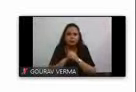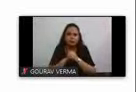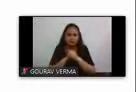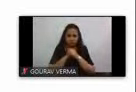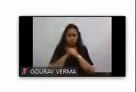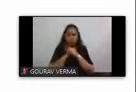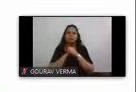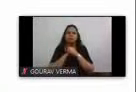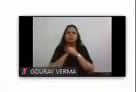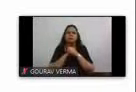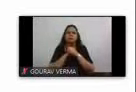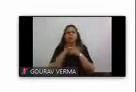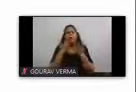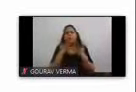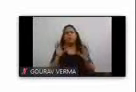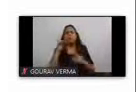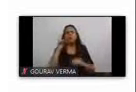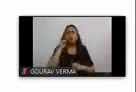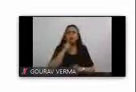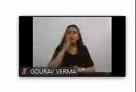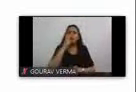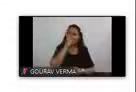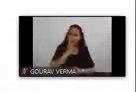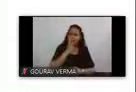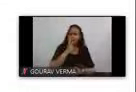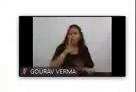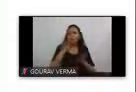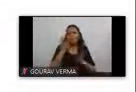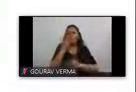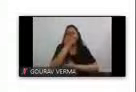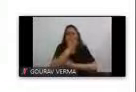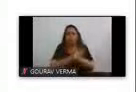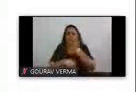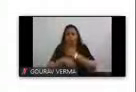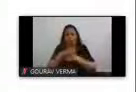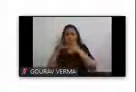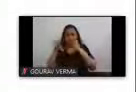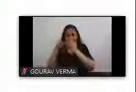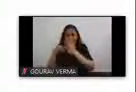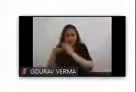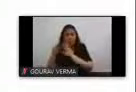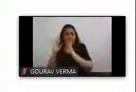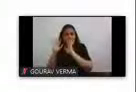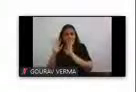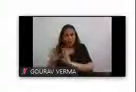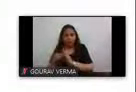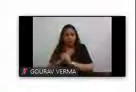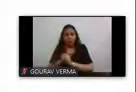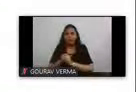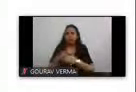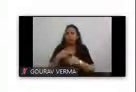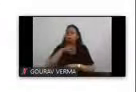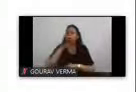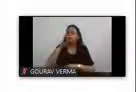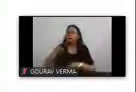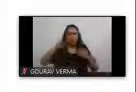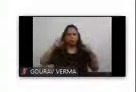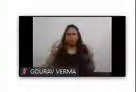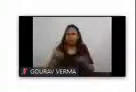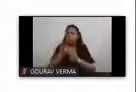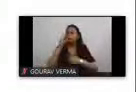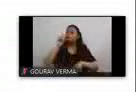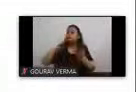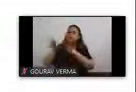एक deafblind multiple disability child के पास आप जाओ और तुरंत आप assessment करना शुरू करो. नहीं, there are many children who will